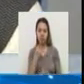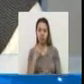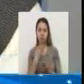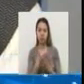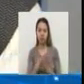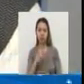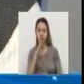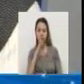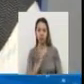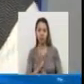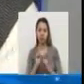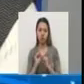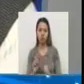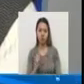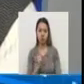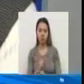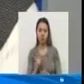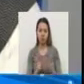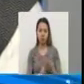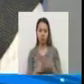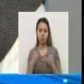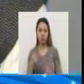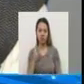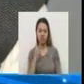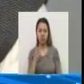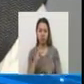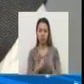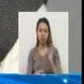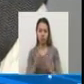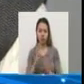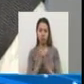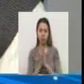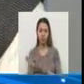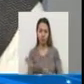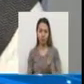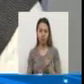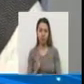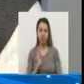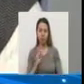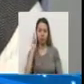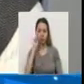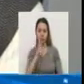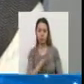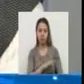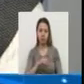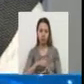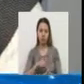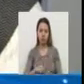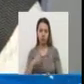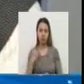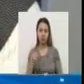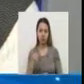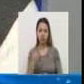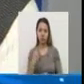болсақ, кәсіпкерлердің құқығын қорғау мәселелері бойынша ұзын саны 384 өтінім түсті. Аймақта кәсіпкерлер палатасының атсал соның